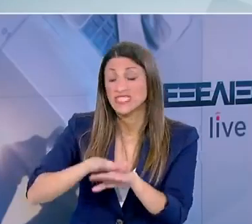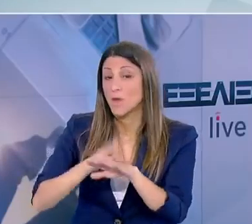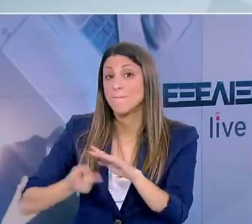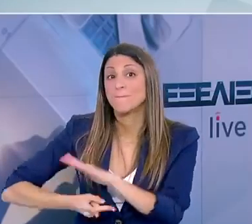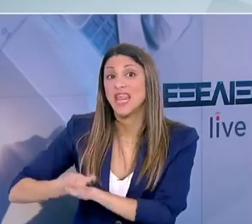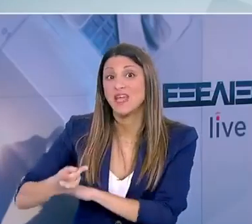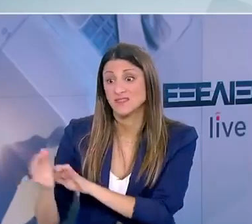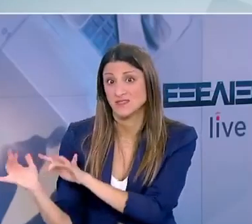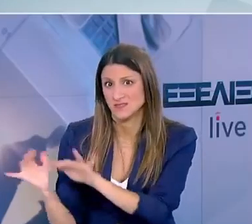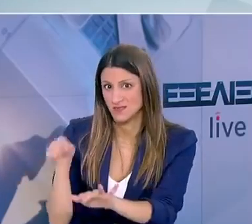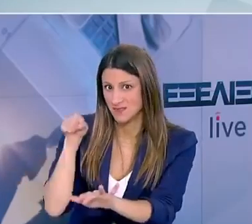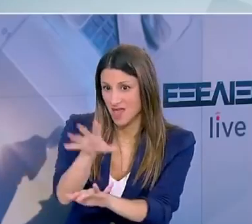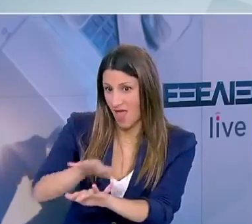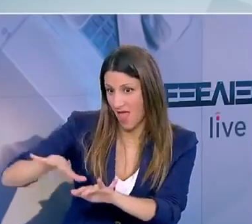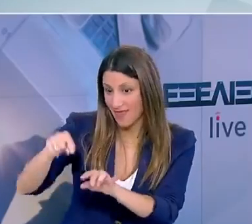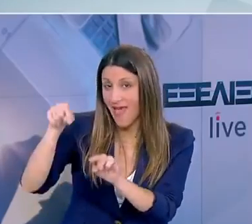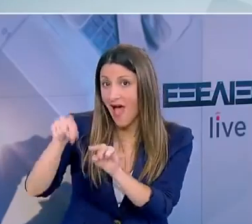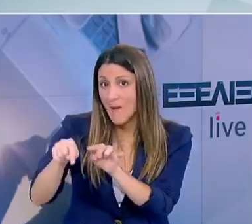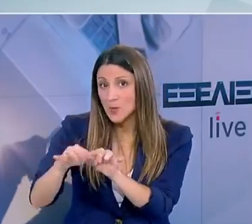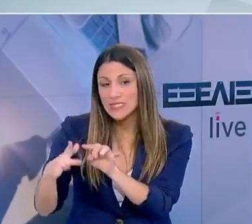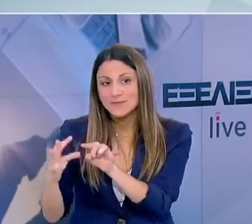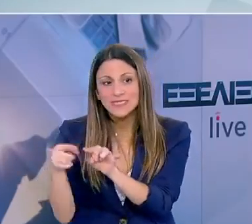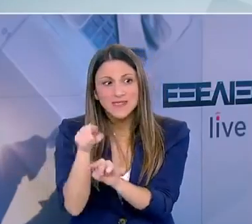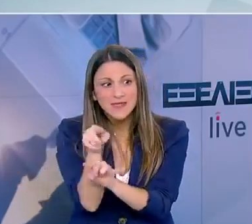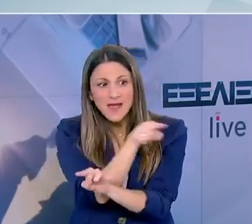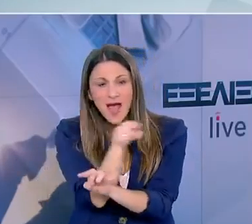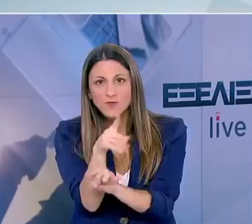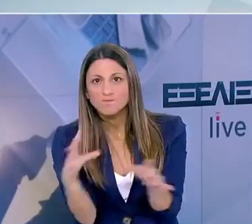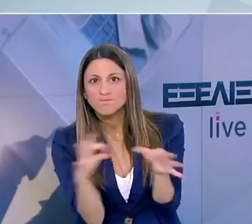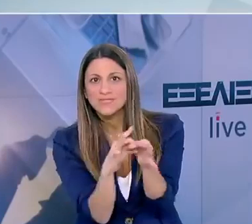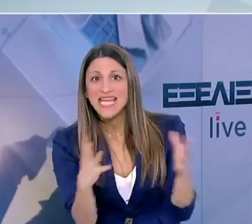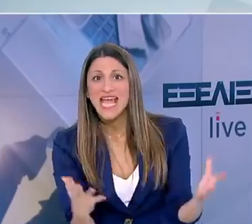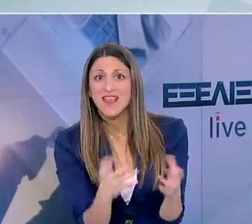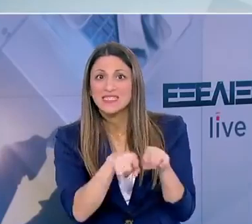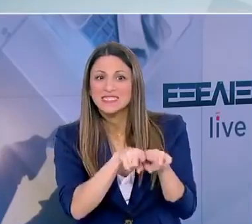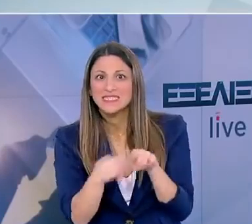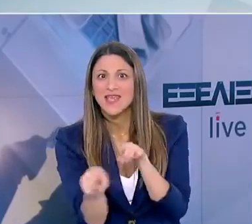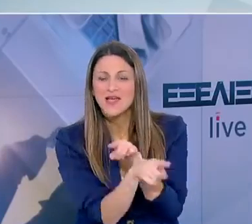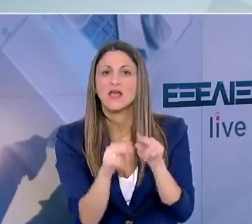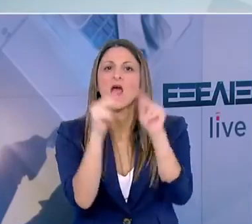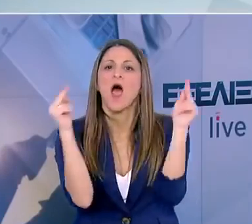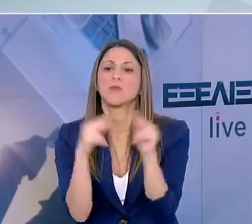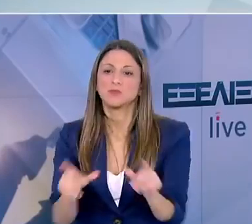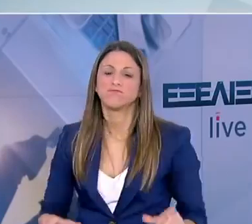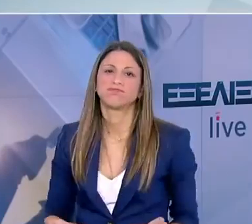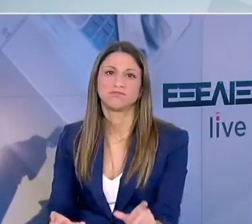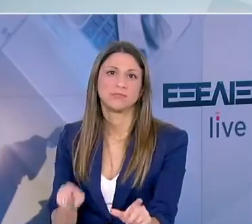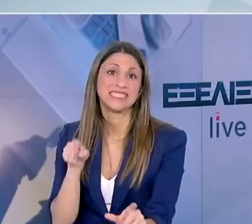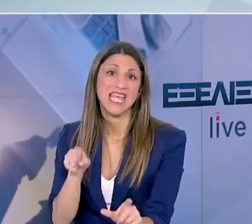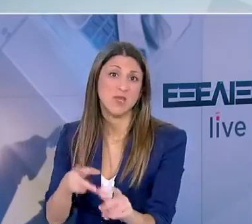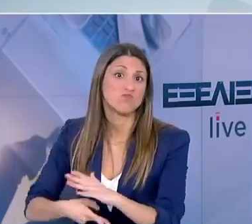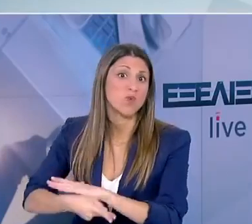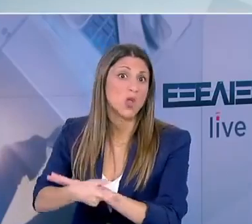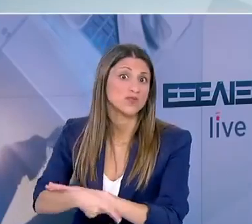εχνηλάτησης προέκυψε συσχέτιση με τον οικισμό που βρίσκεται αυτή τη στιγμή σε καραντίνα. Η κατάσταση είναι δύσκολη.